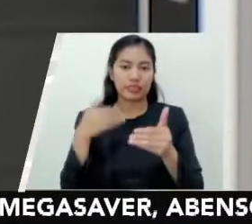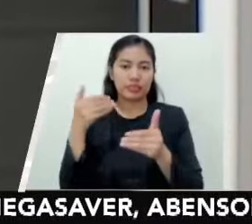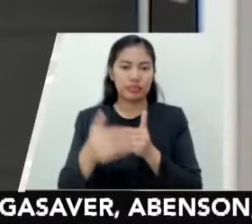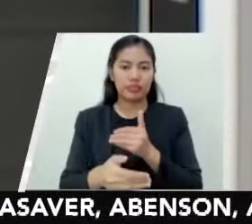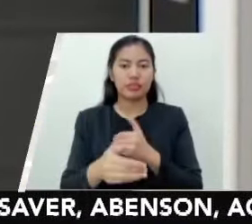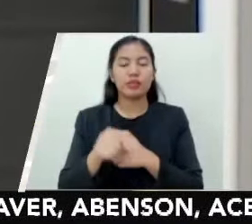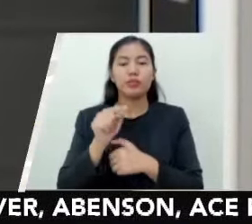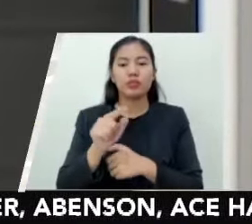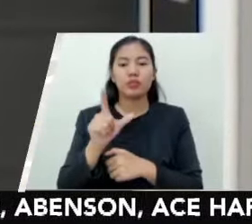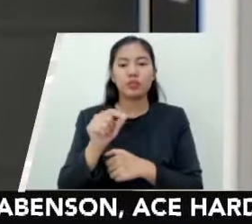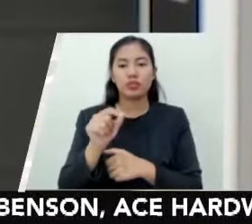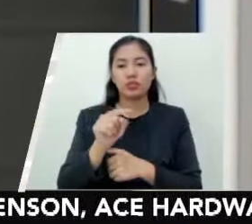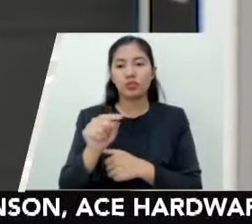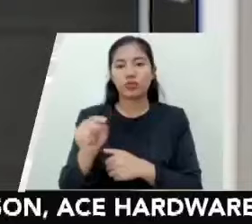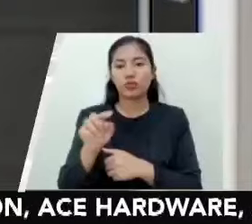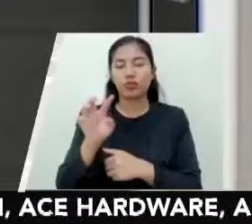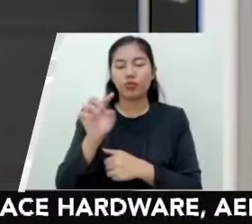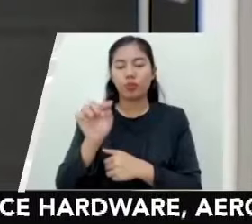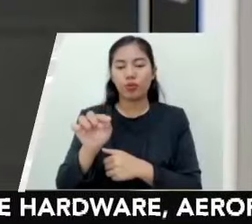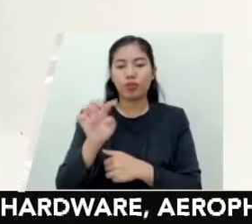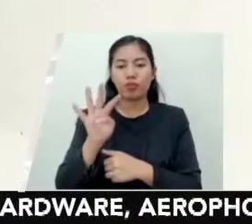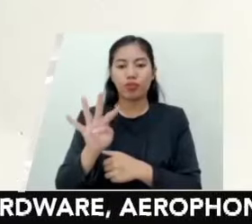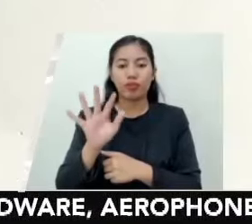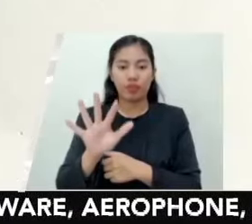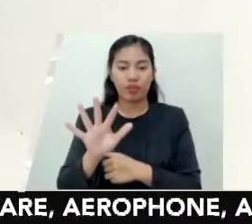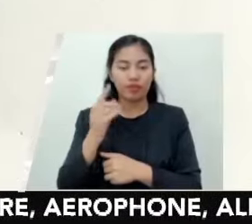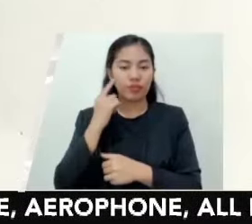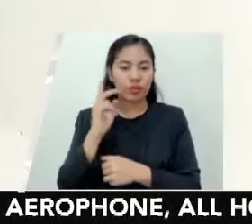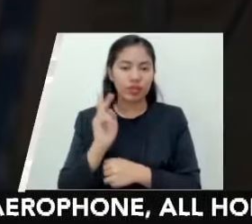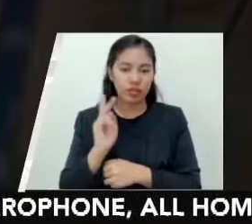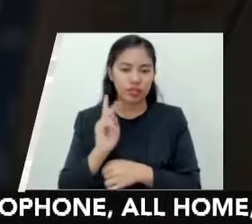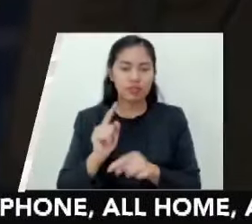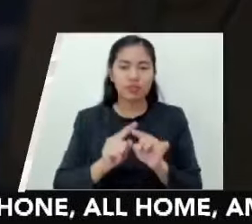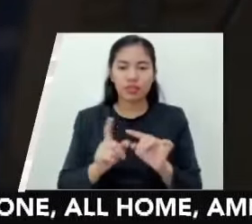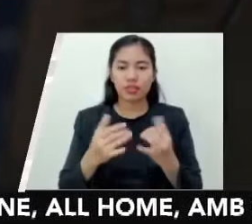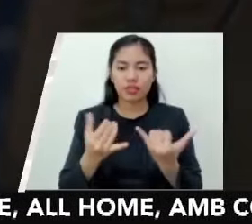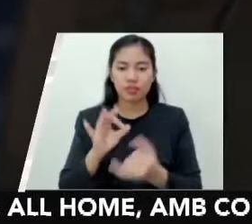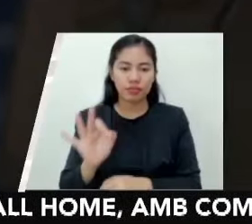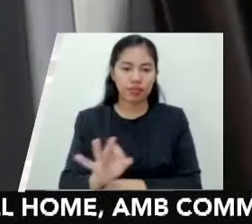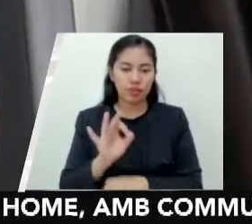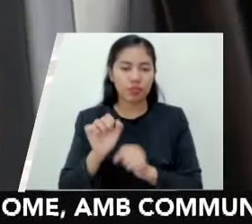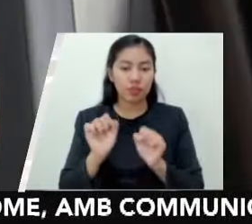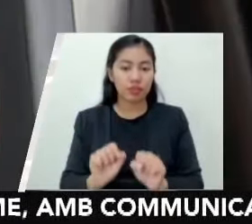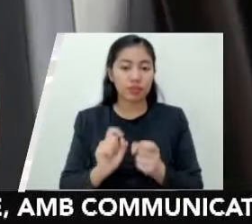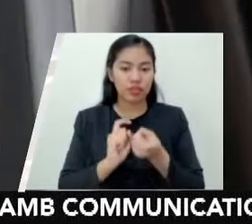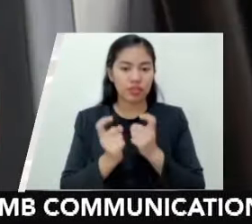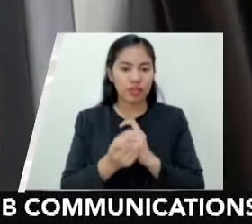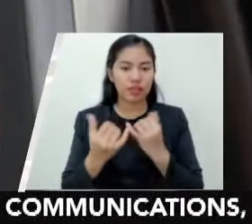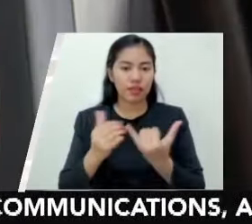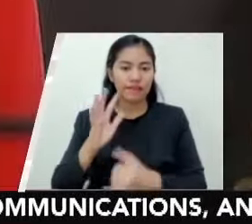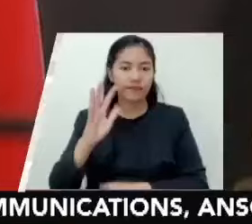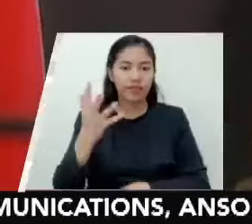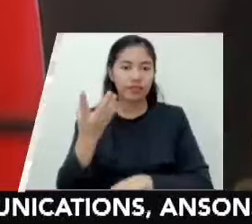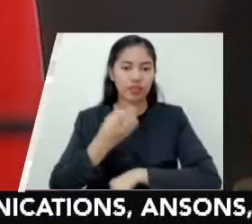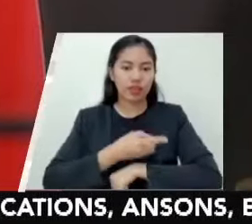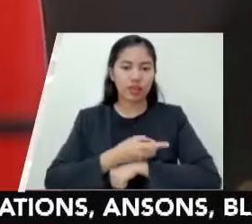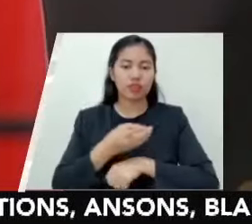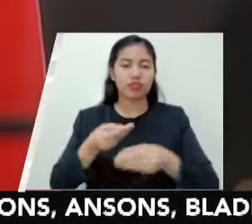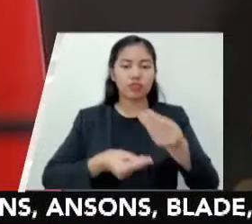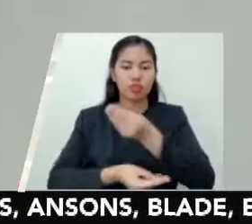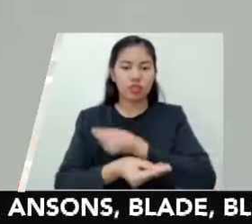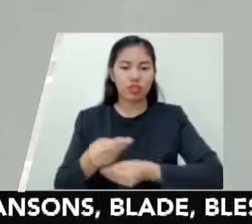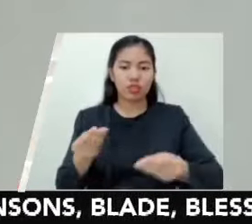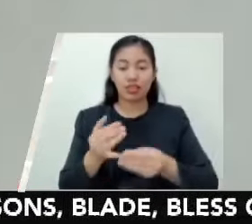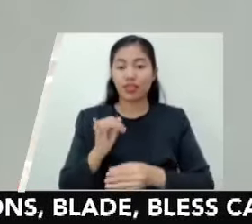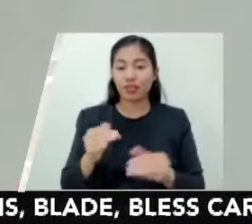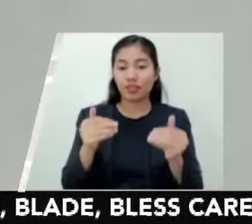Pero maaari pa rin pong magbago yan ngayong Biyernes na ikalimang araw ng trading. Sakaling matuloy po ito, ito na ang